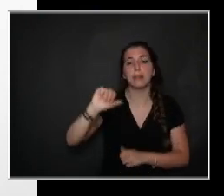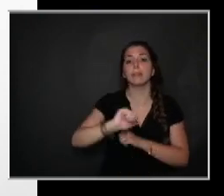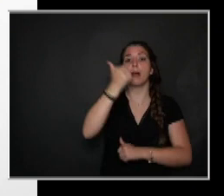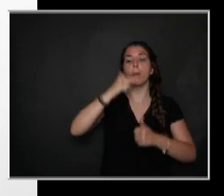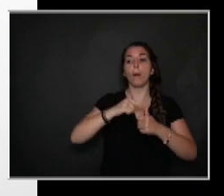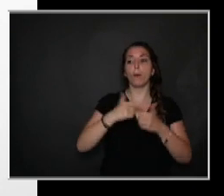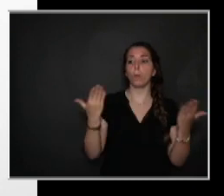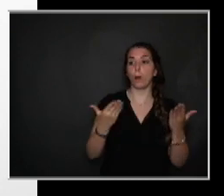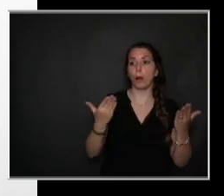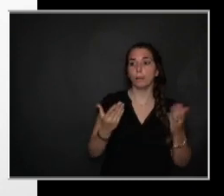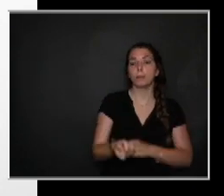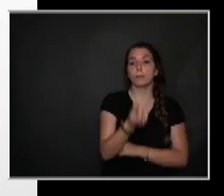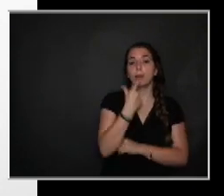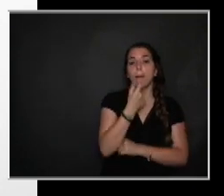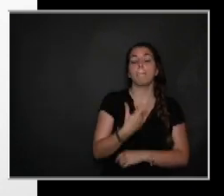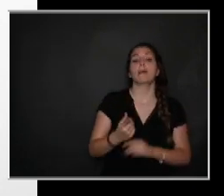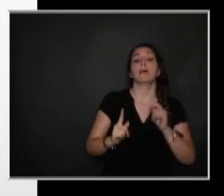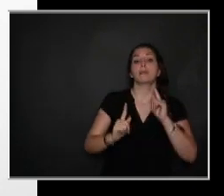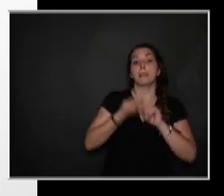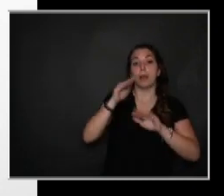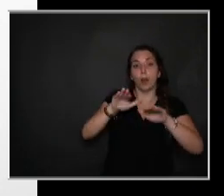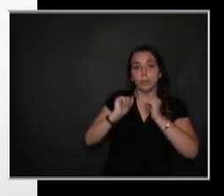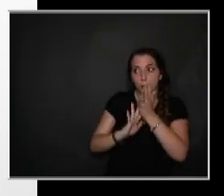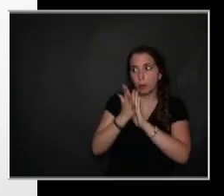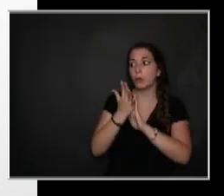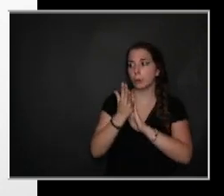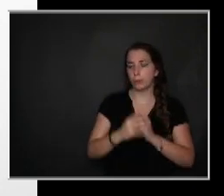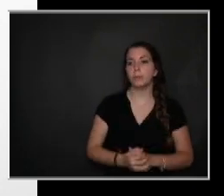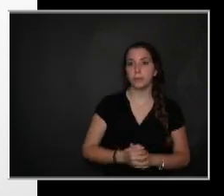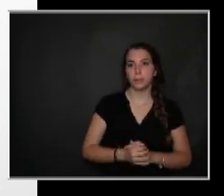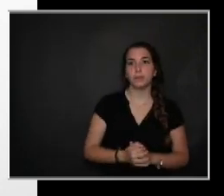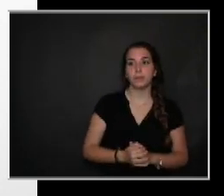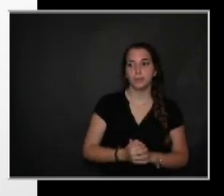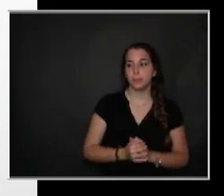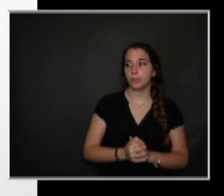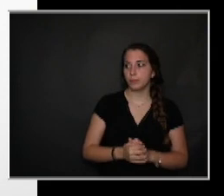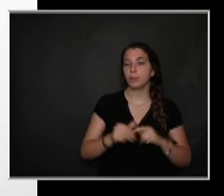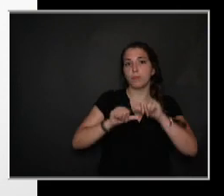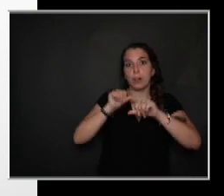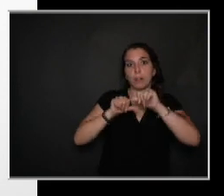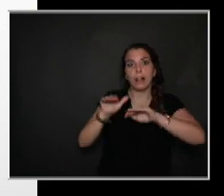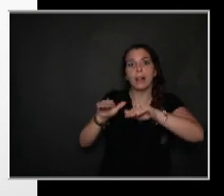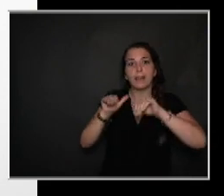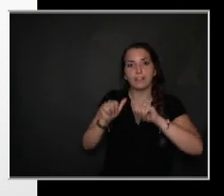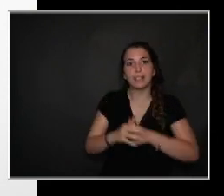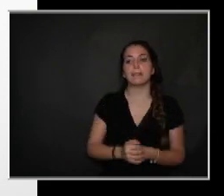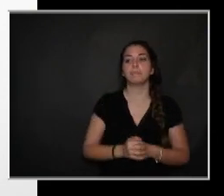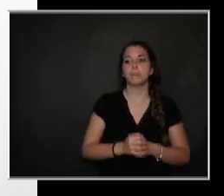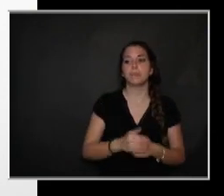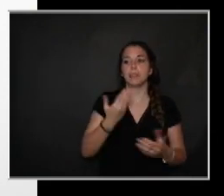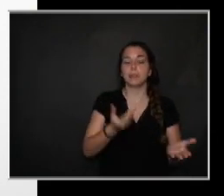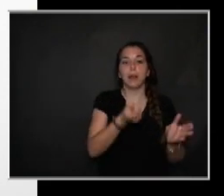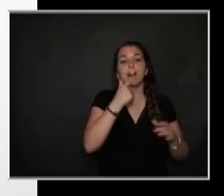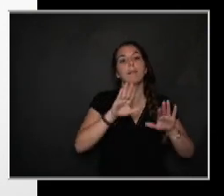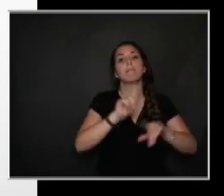temps les antalgiques, hein, les paliers 1, palier 2, comme on dit, sans avoir recours d'emblée comme ça à la